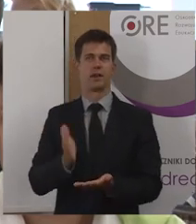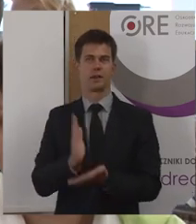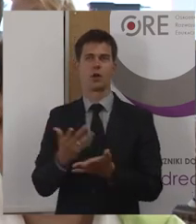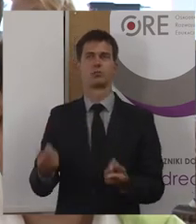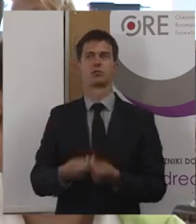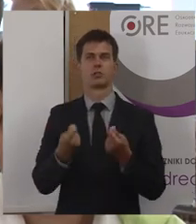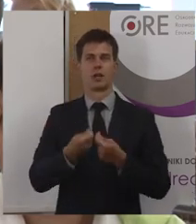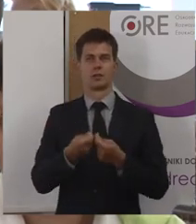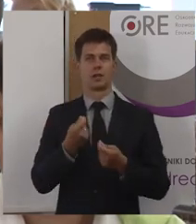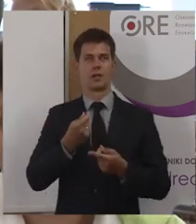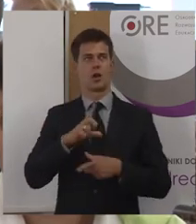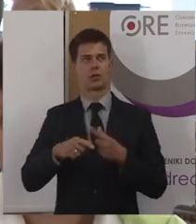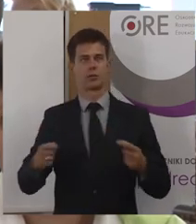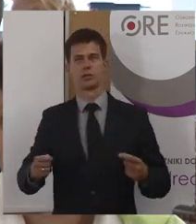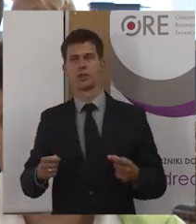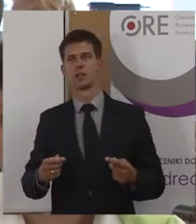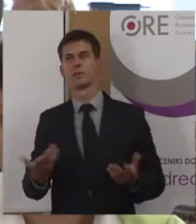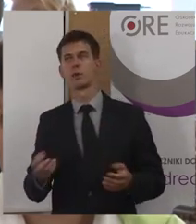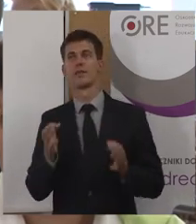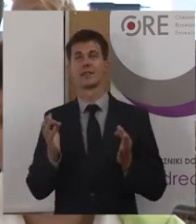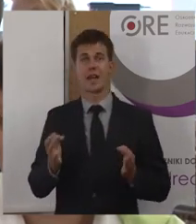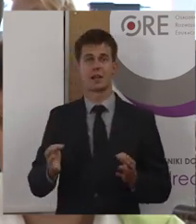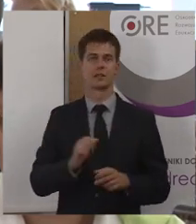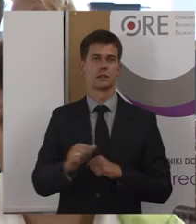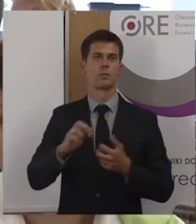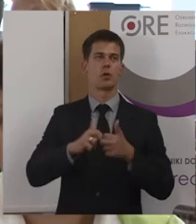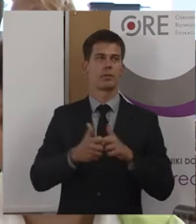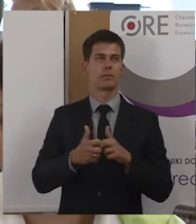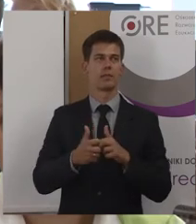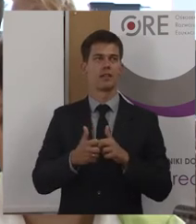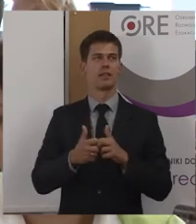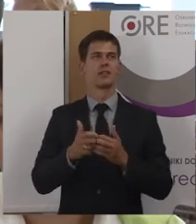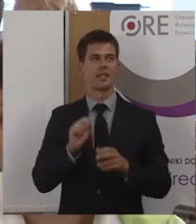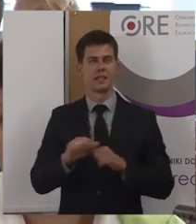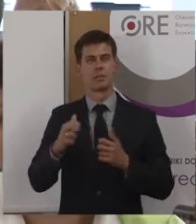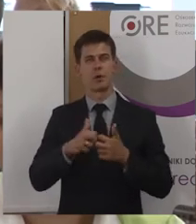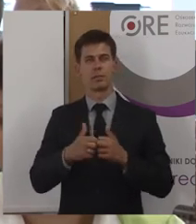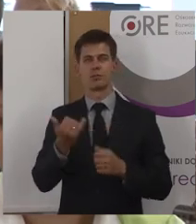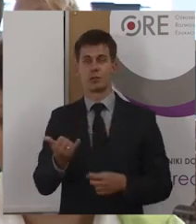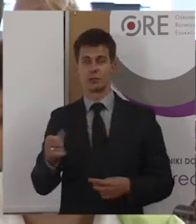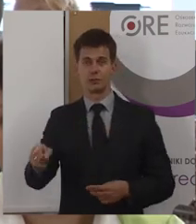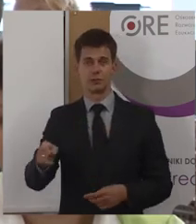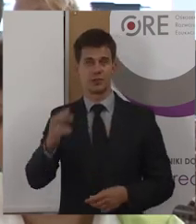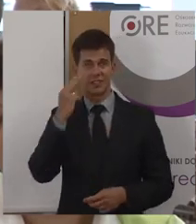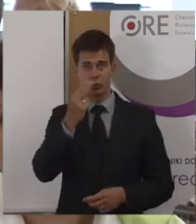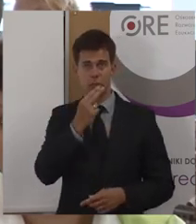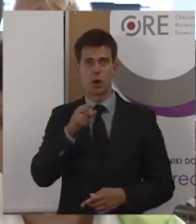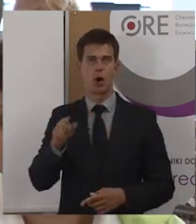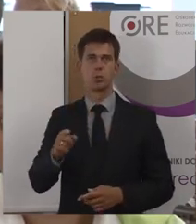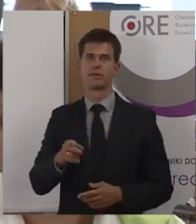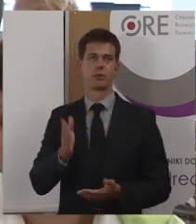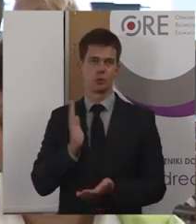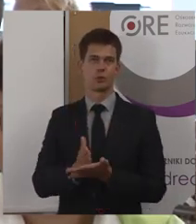Braille'a właściwej. A już teraz widać opakowane skutki od integracji nauki Braille'a dzieci, kiedy dzieci w klasie